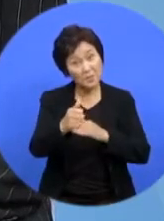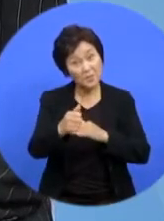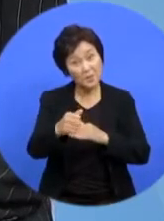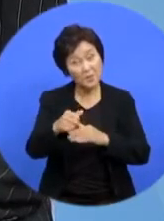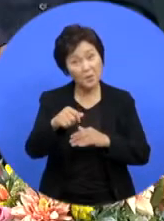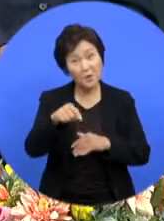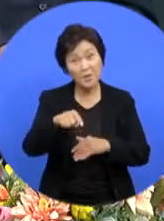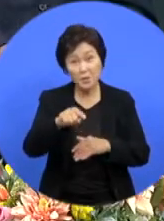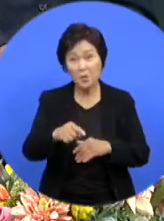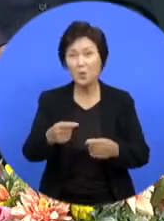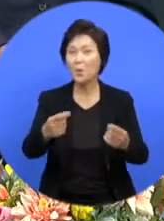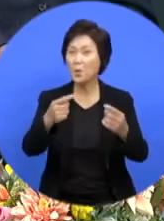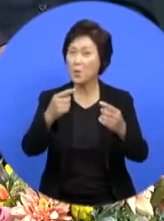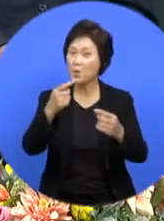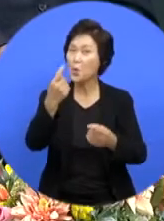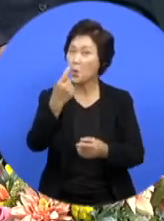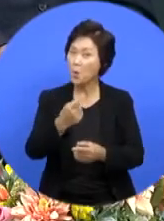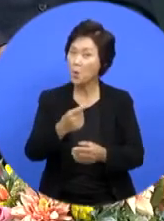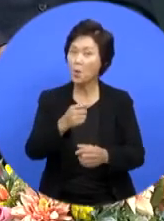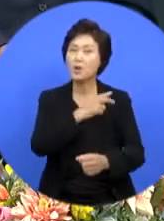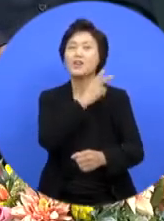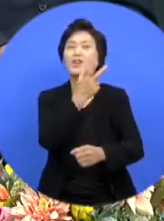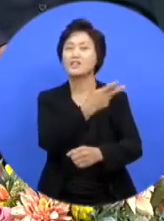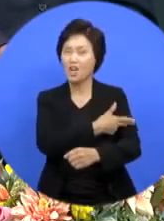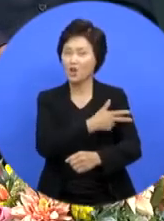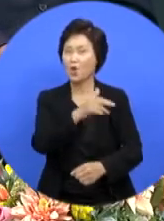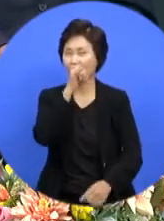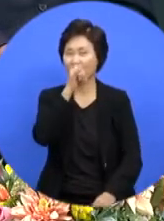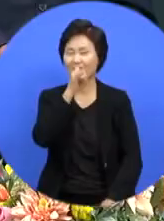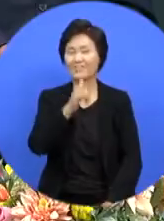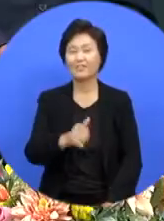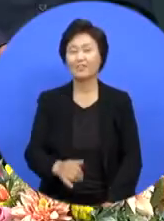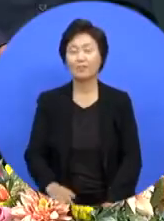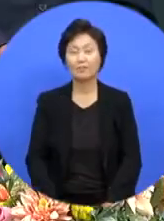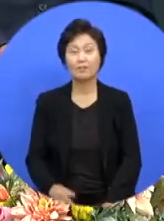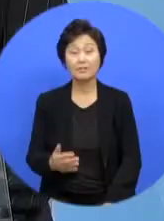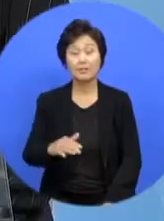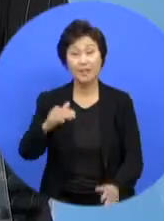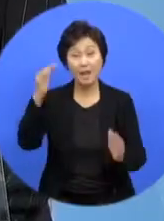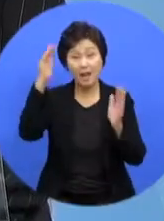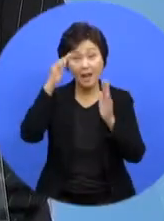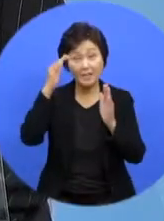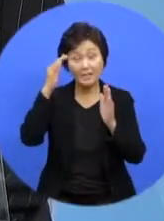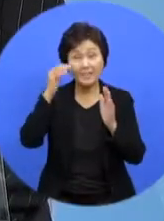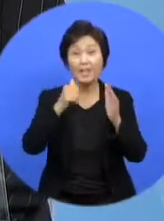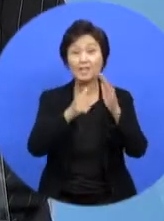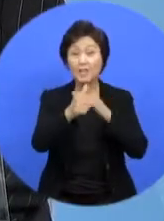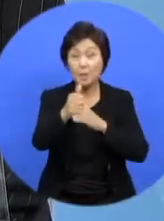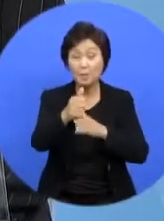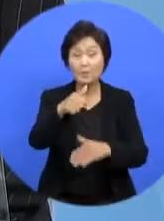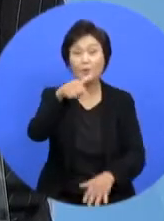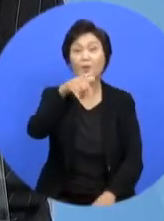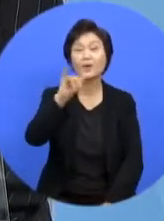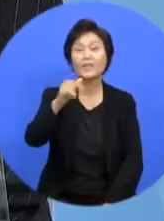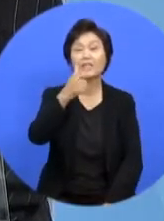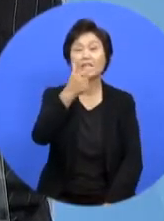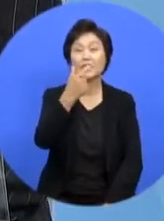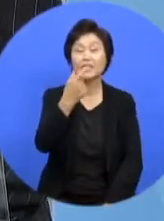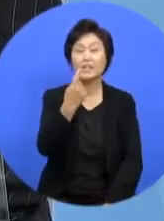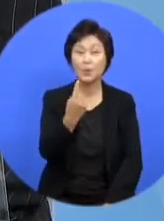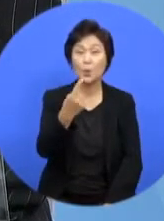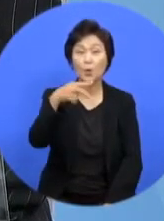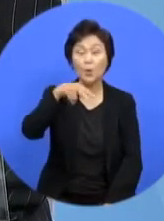그러니까요. 우리 근데 학부형 대표 김호석 선생님. 김호석 선생님께서 제가 얘기